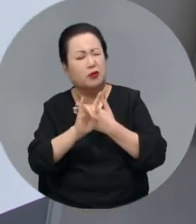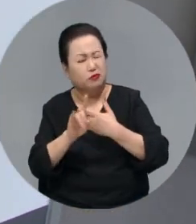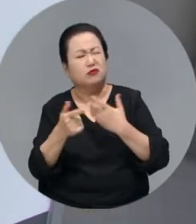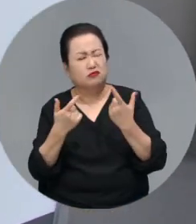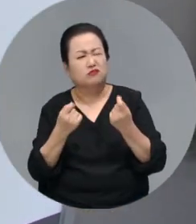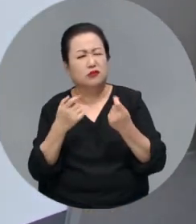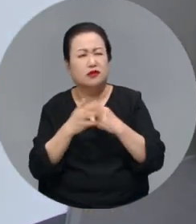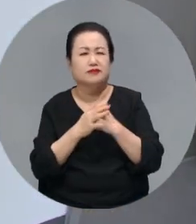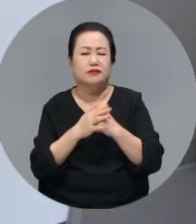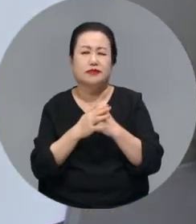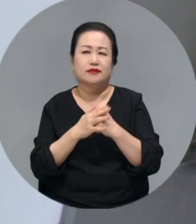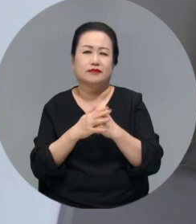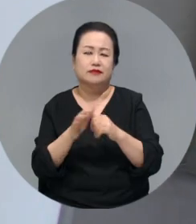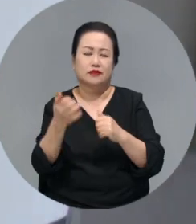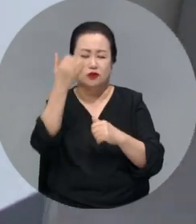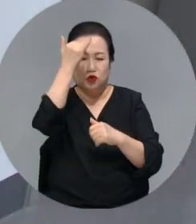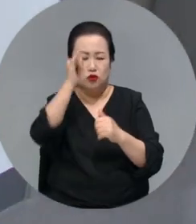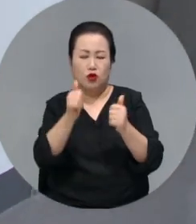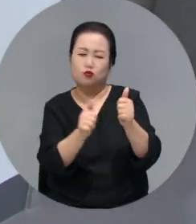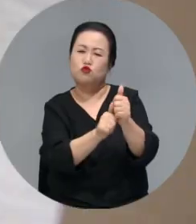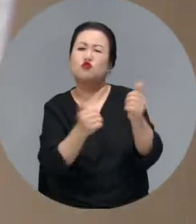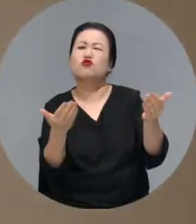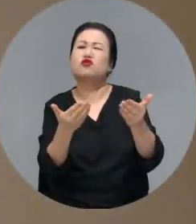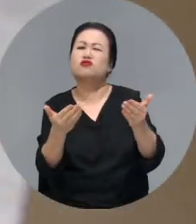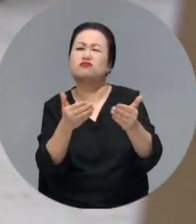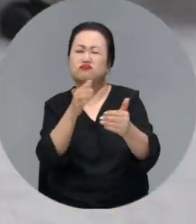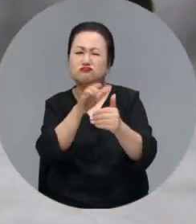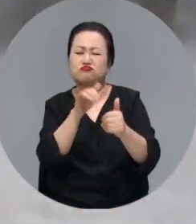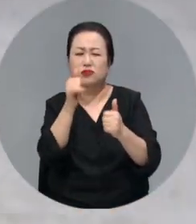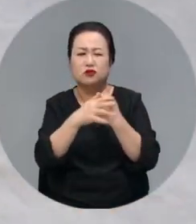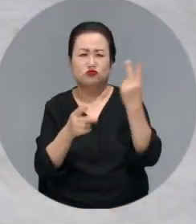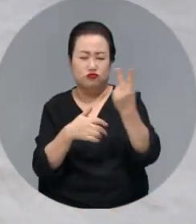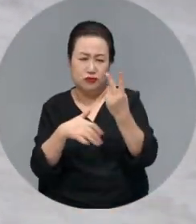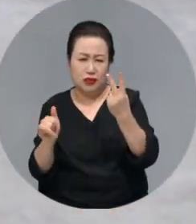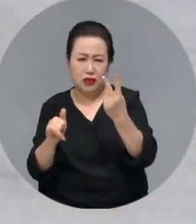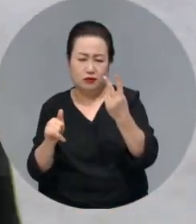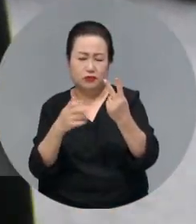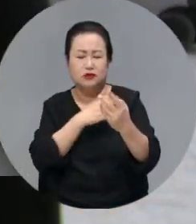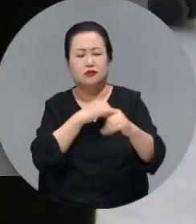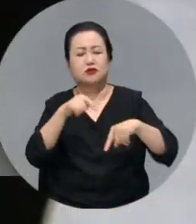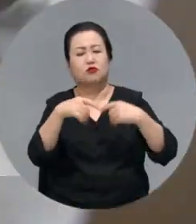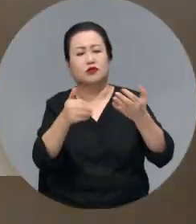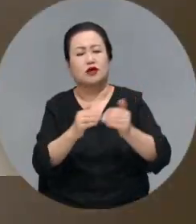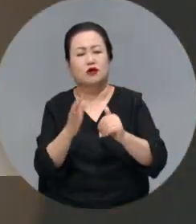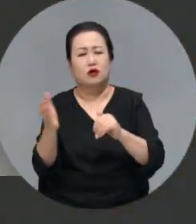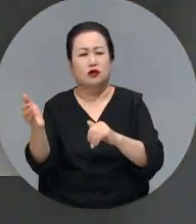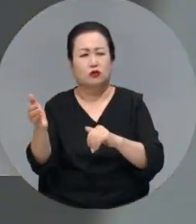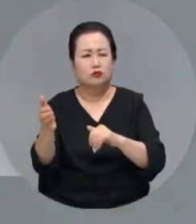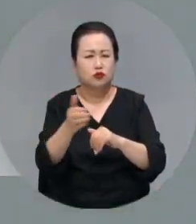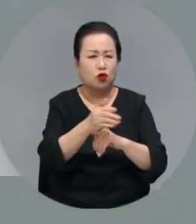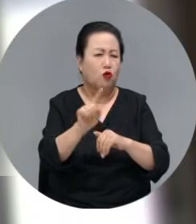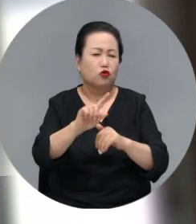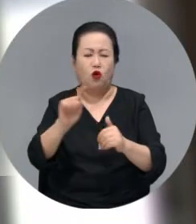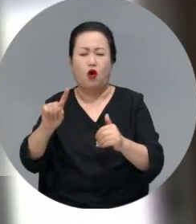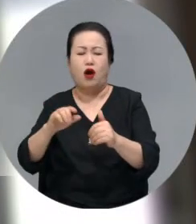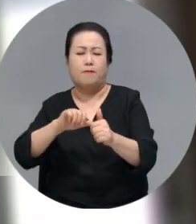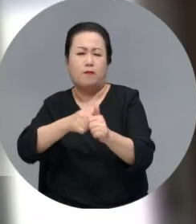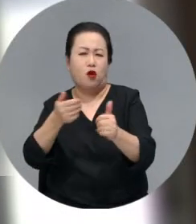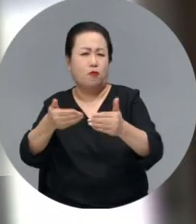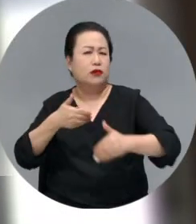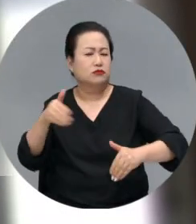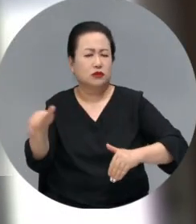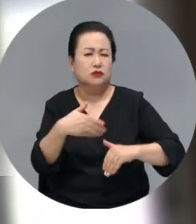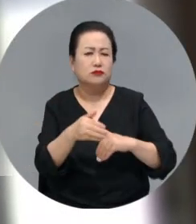이 의원은 심지어 윤리특위 부위원장을 맡고 있습니다. 두 사람은 소속 정당이나 의회로부터 어떤 징계도 받지